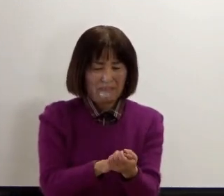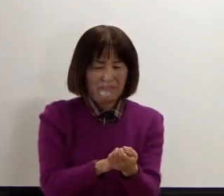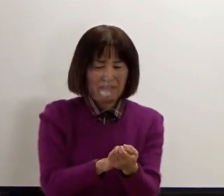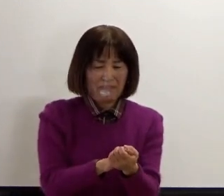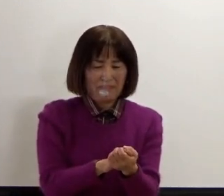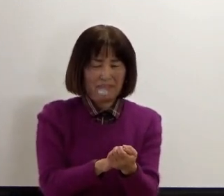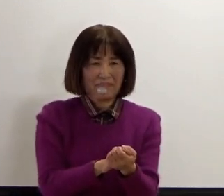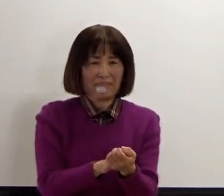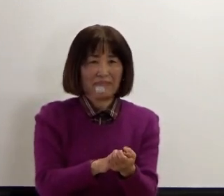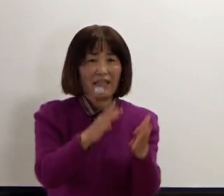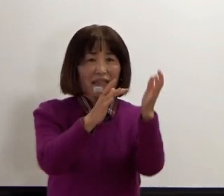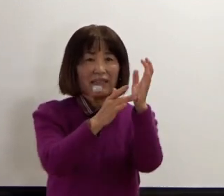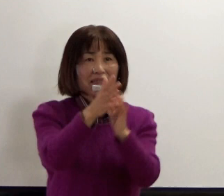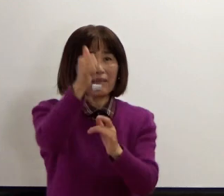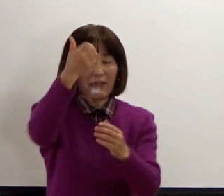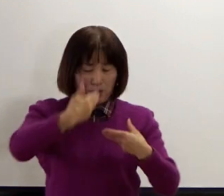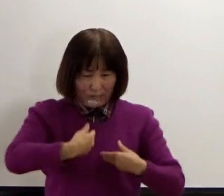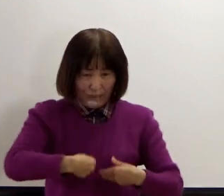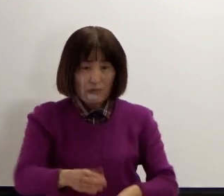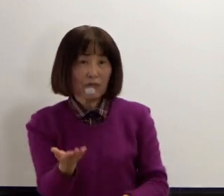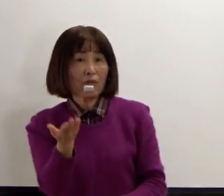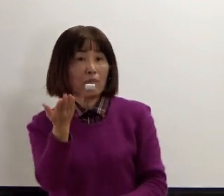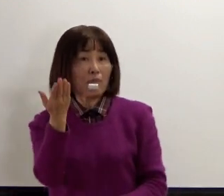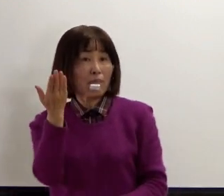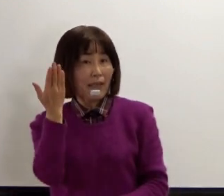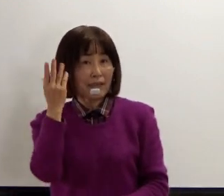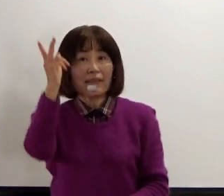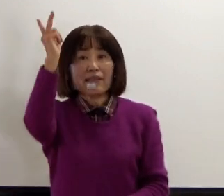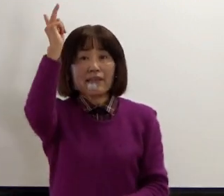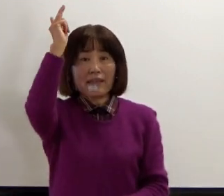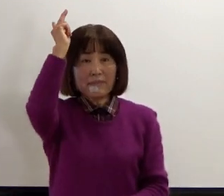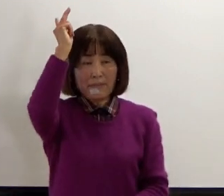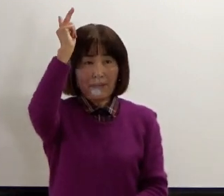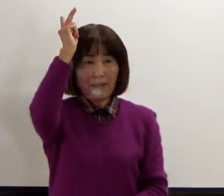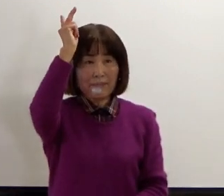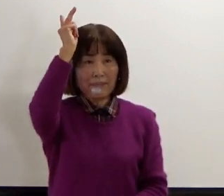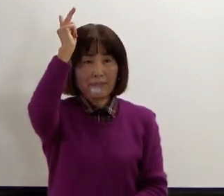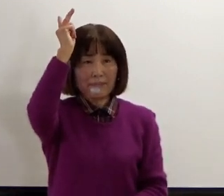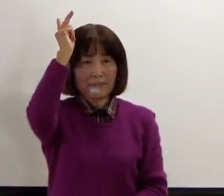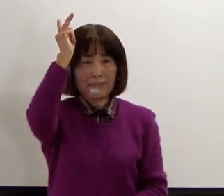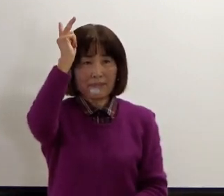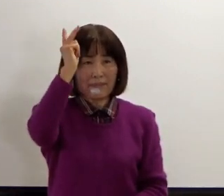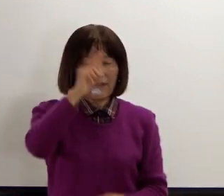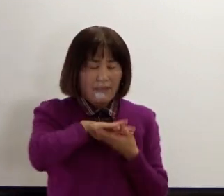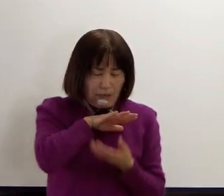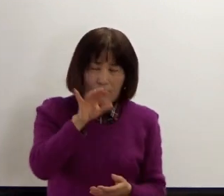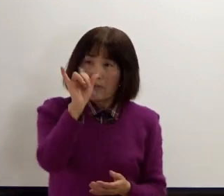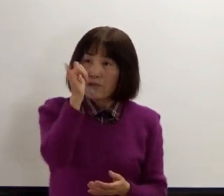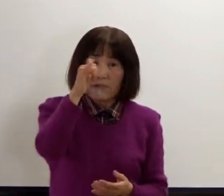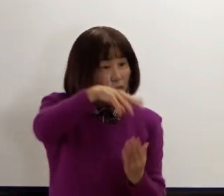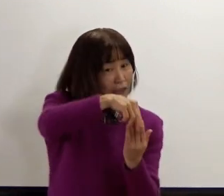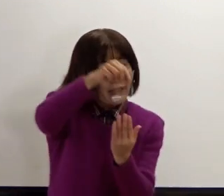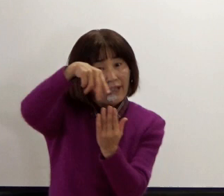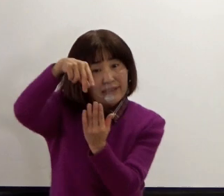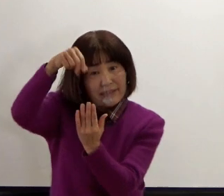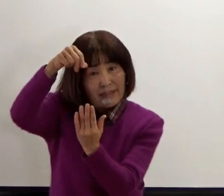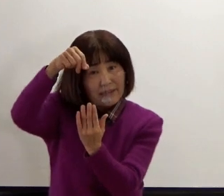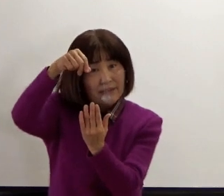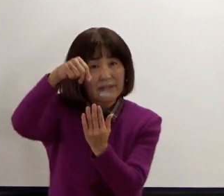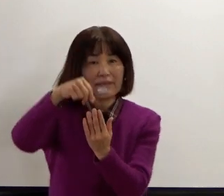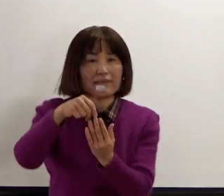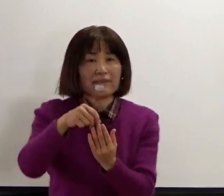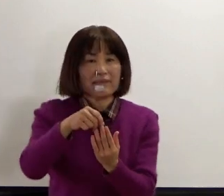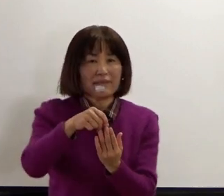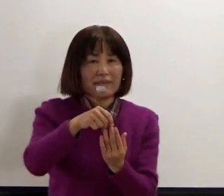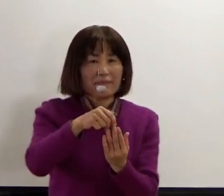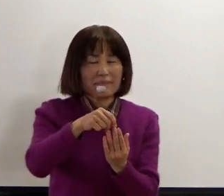まあ、イエス様の誕生の前に、神様は一組の老夫婦を選んで、彼らに働く